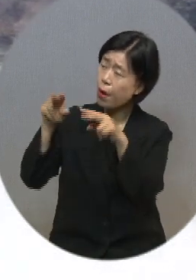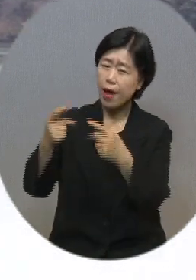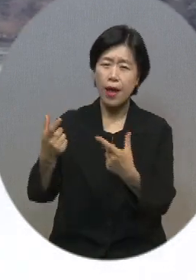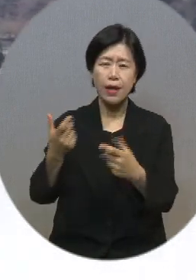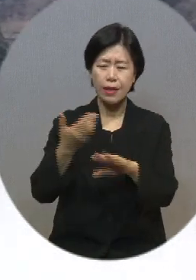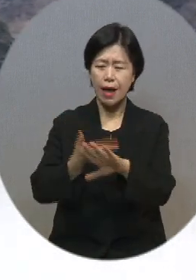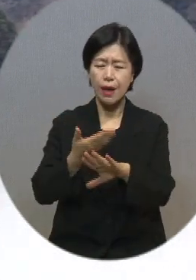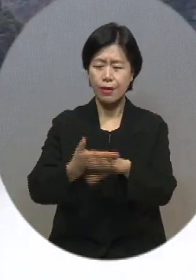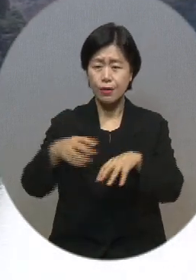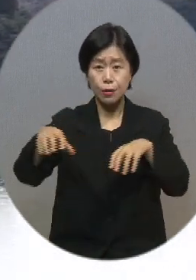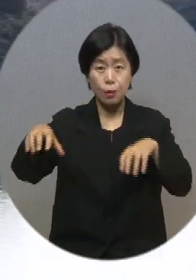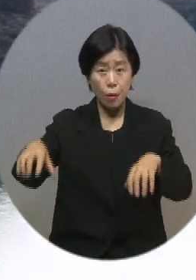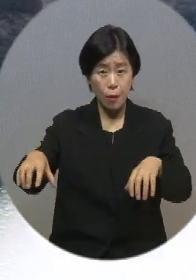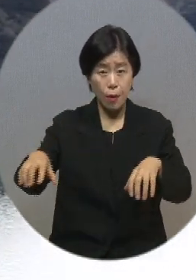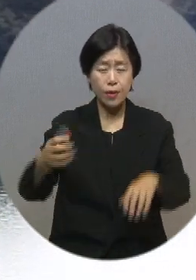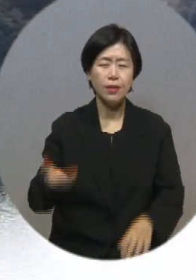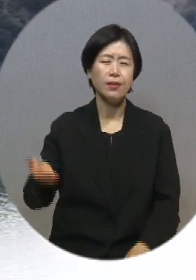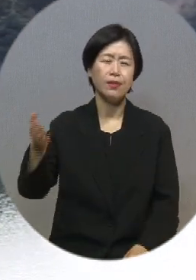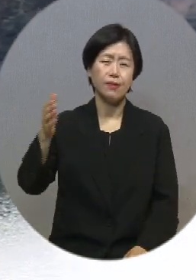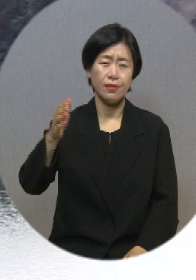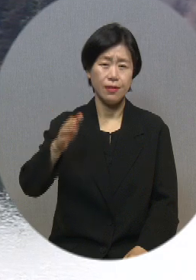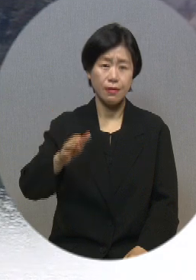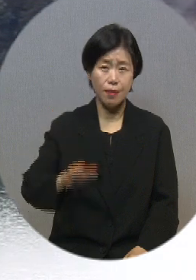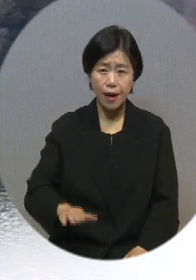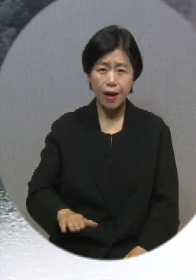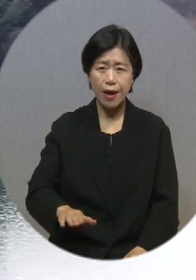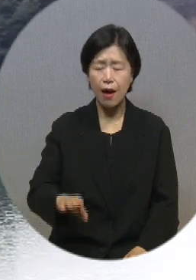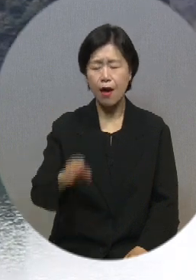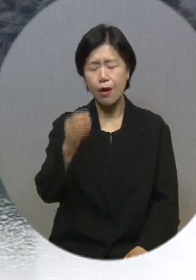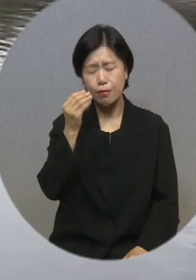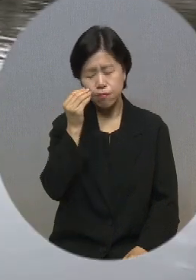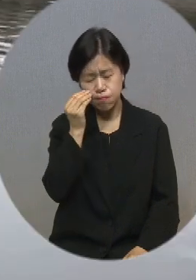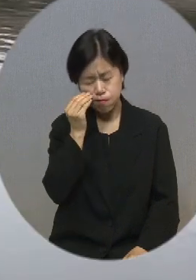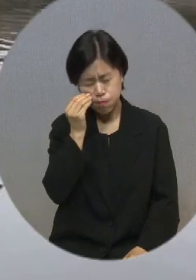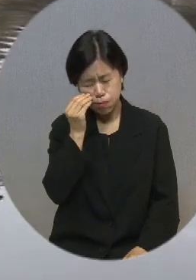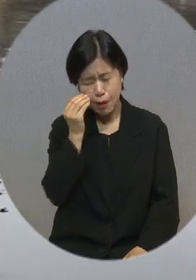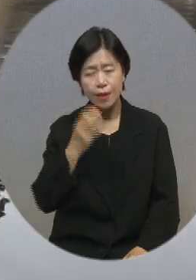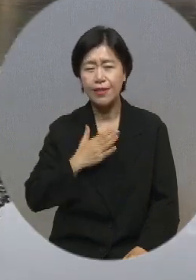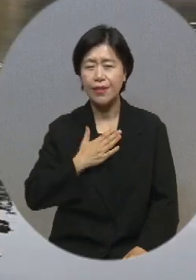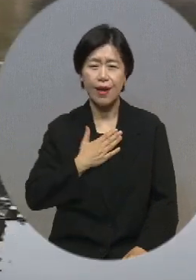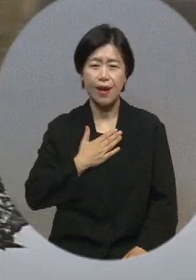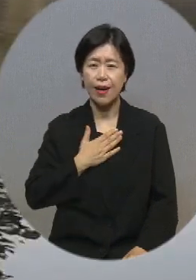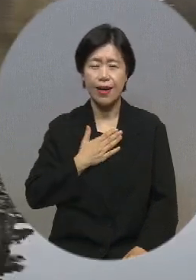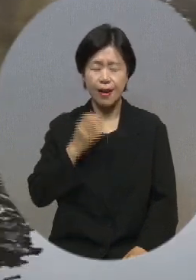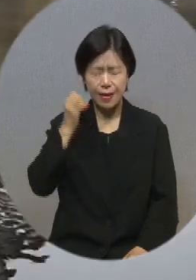오던 부디 나를